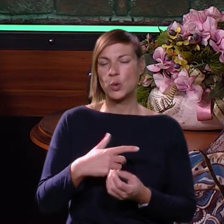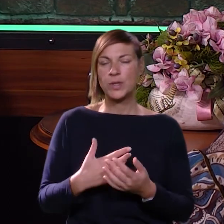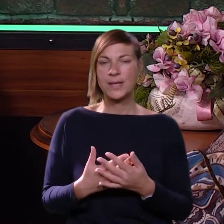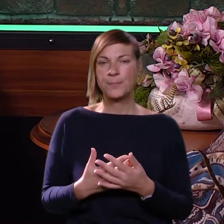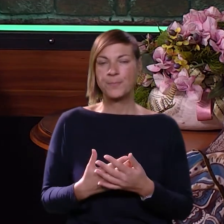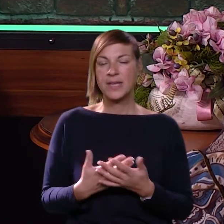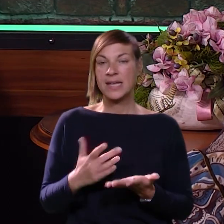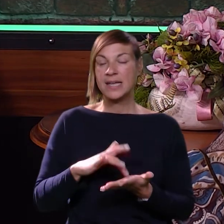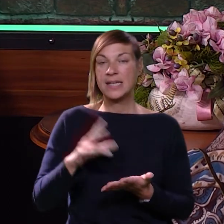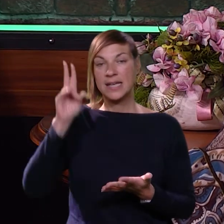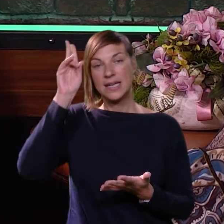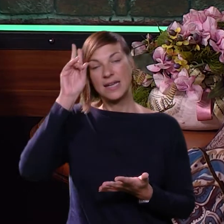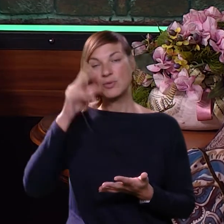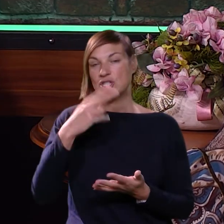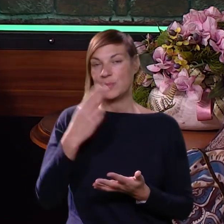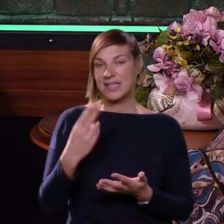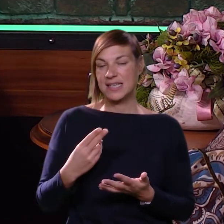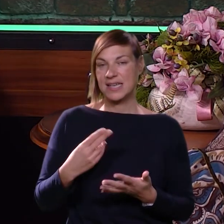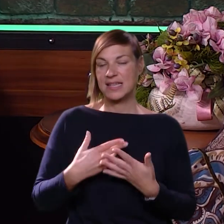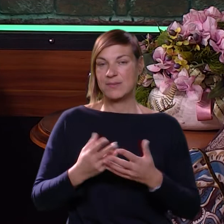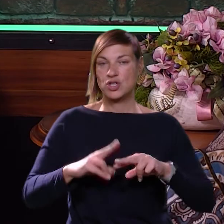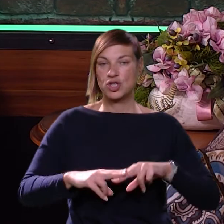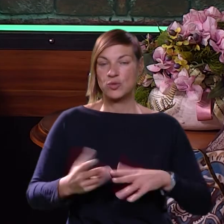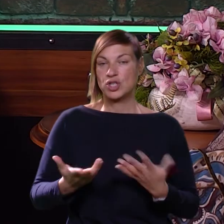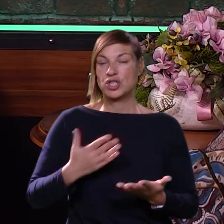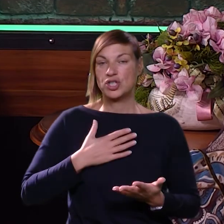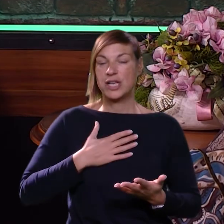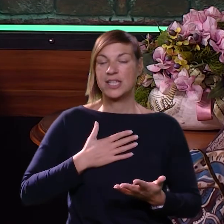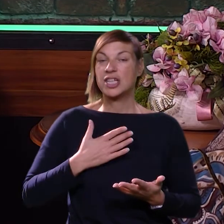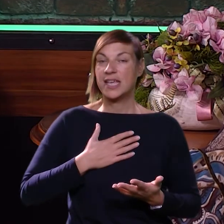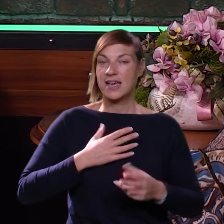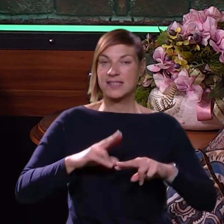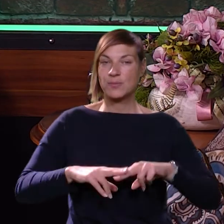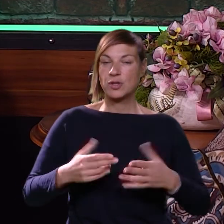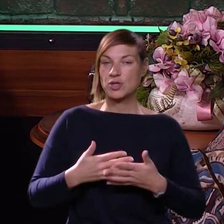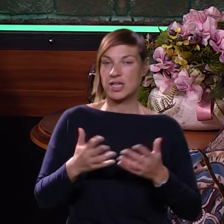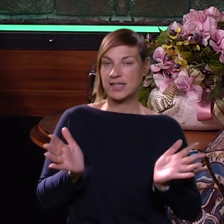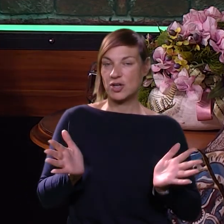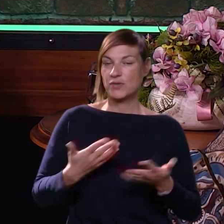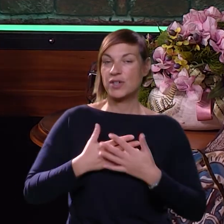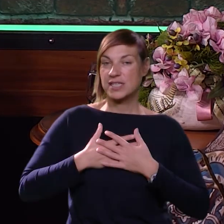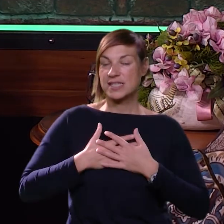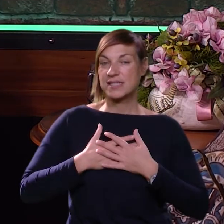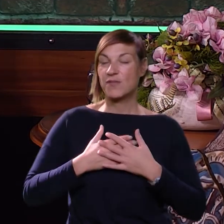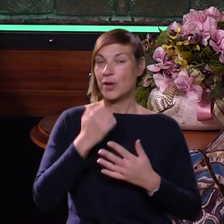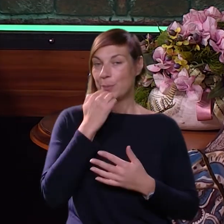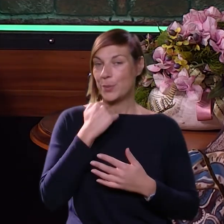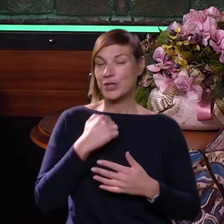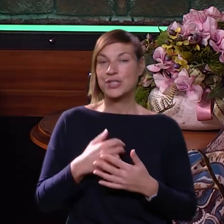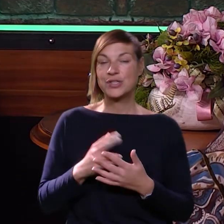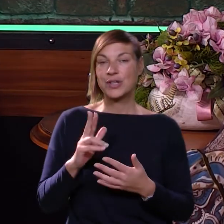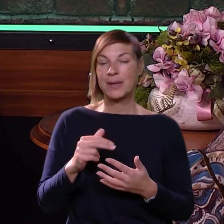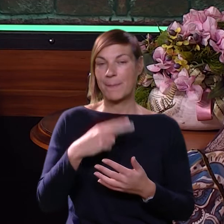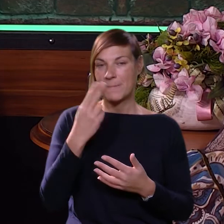puno nečega, gdje ne možeš biti kreativan, ne možeš odlučiti što ćeš. Odlučila sam da otvorim svoj posao,